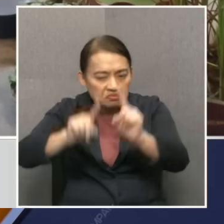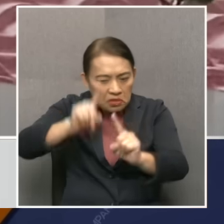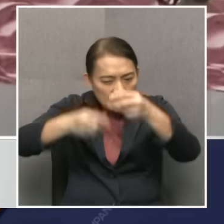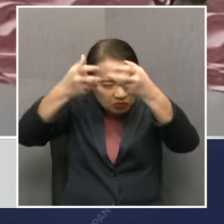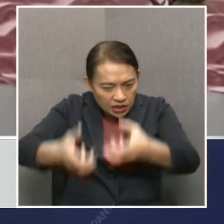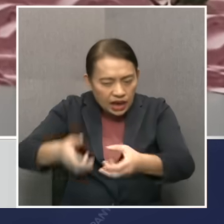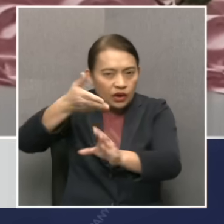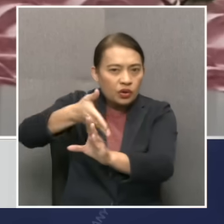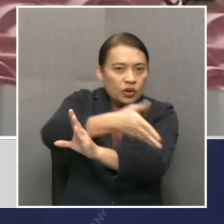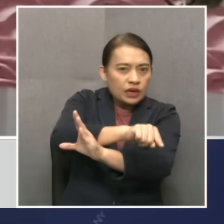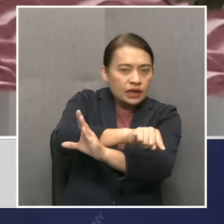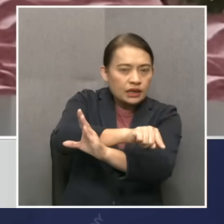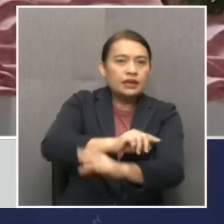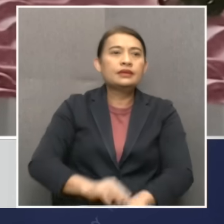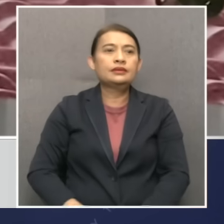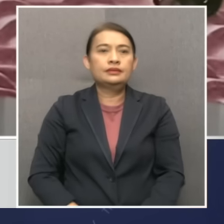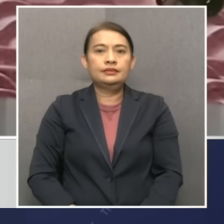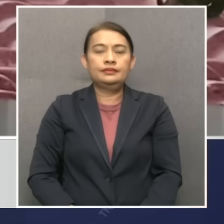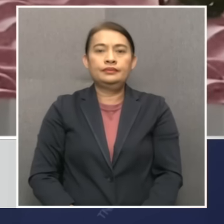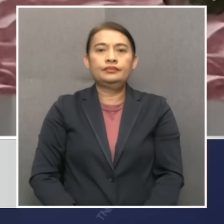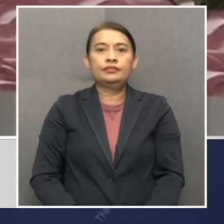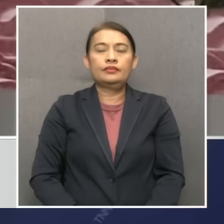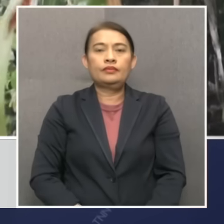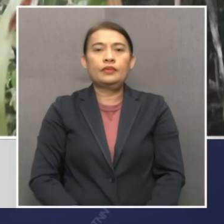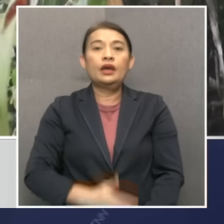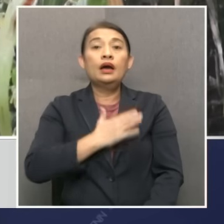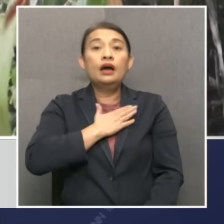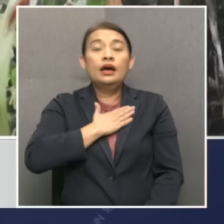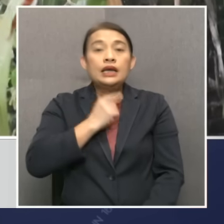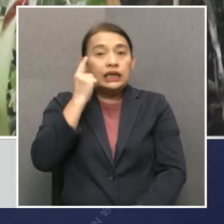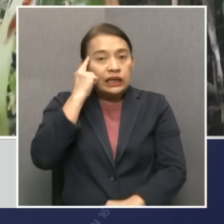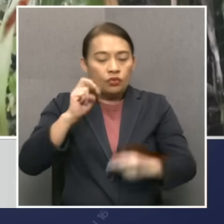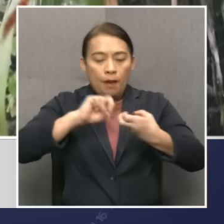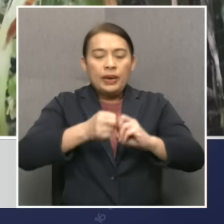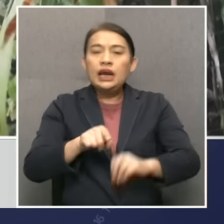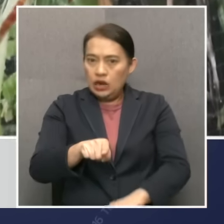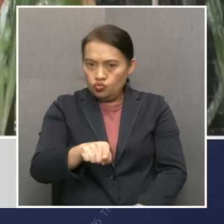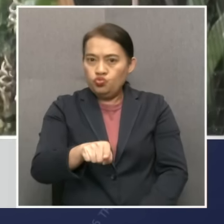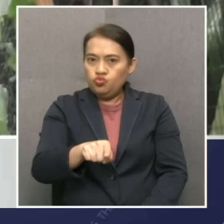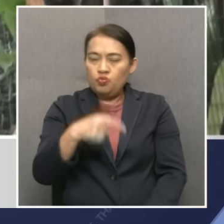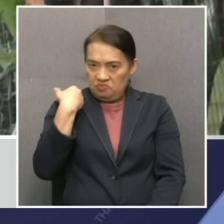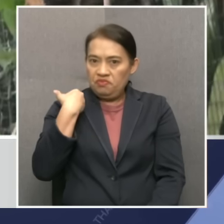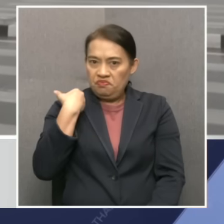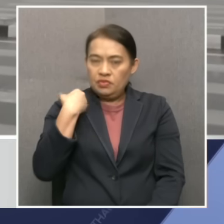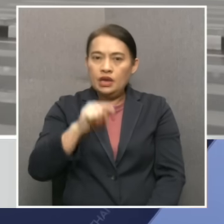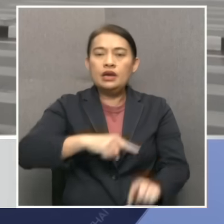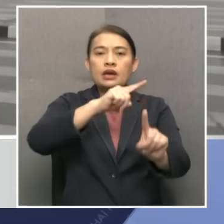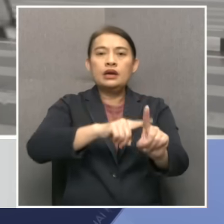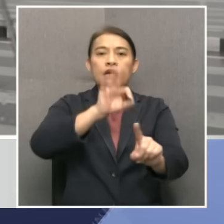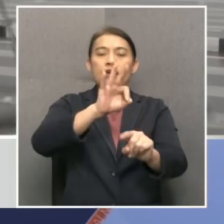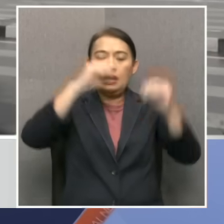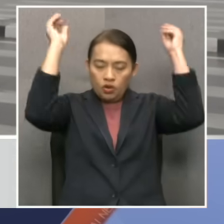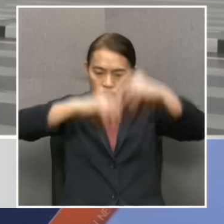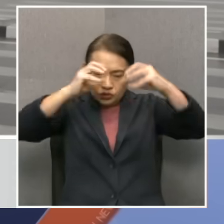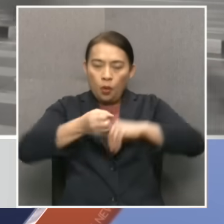คะ ครับคือผมคิดว่าปัญหาเนี่ยยังคงมีอยู่นะครับแม้ว่าฝนกันยาจะมามากทำให้เรา